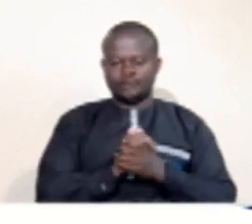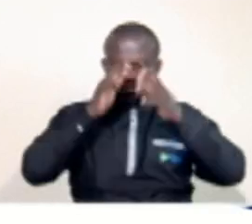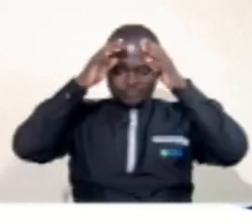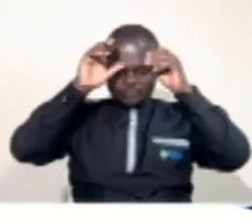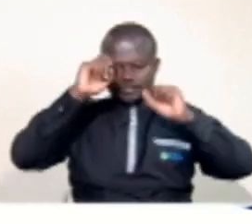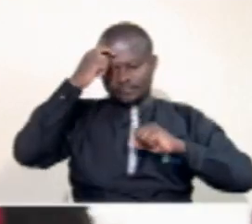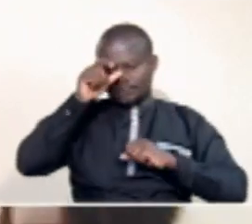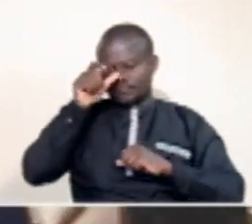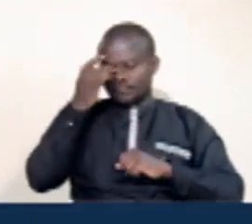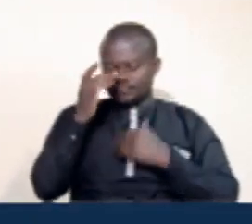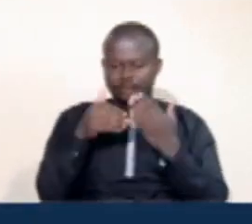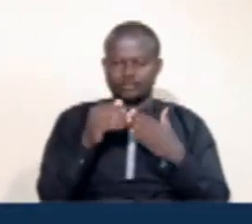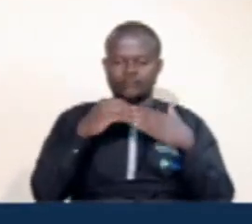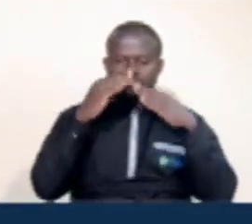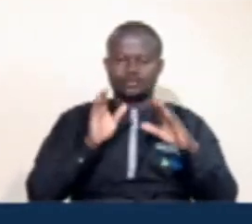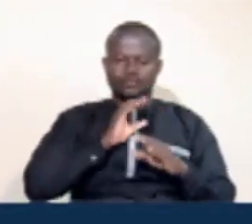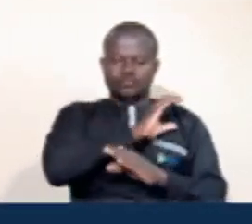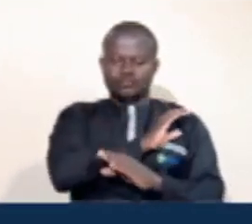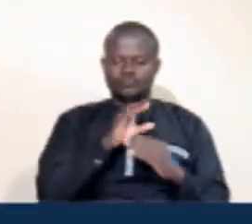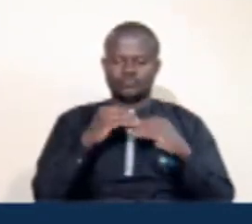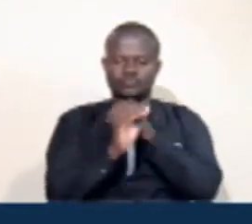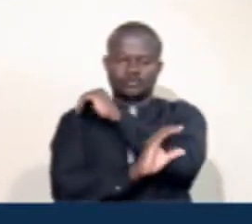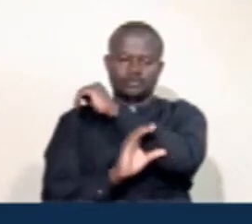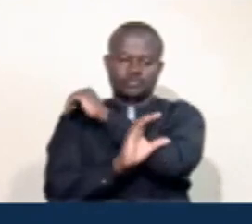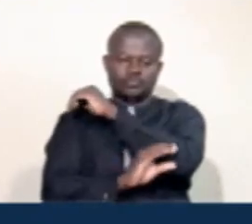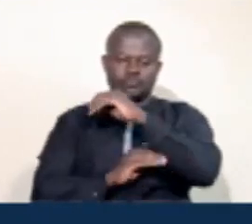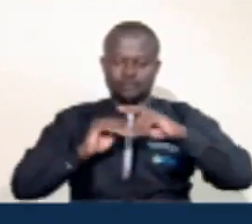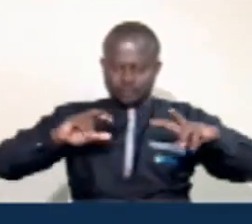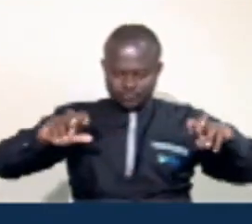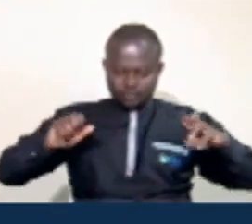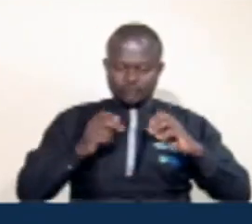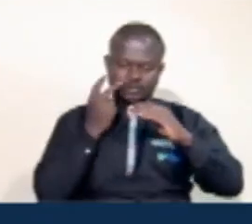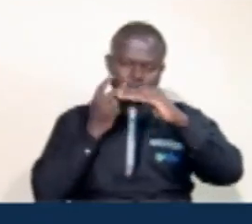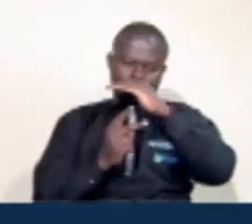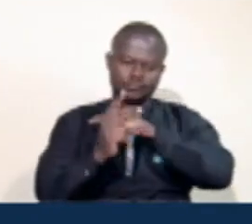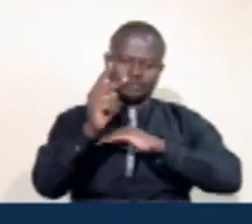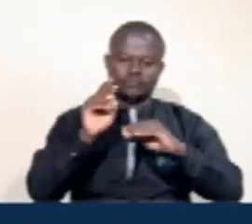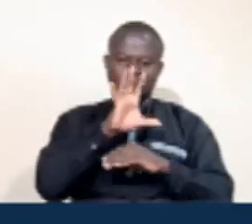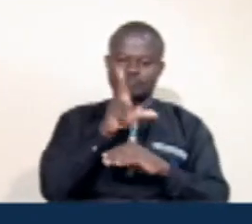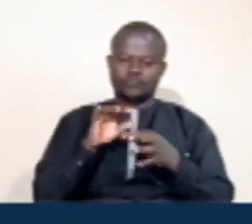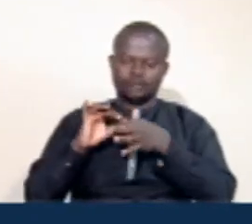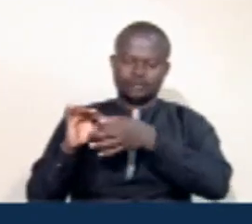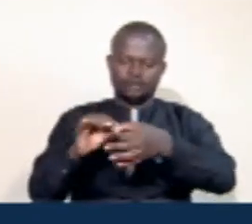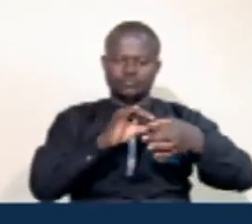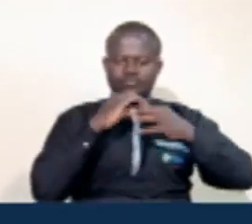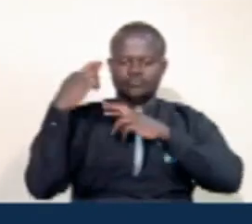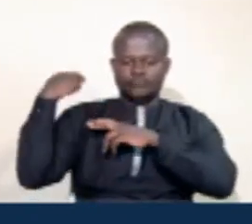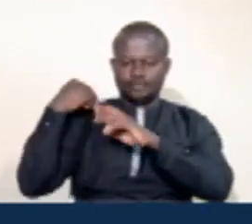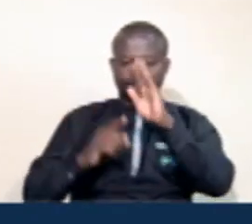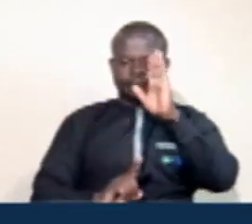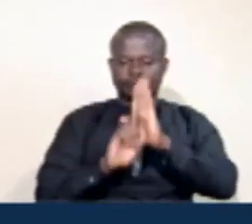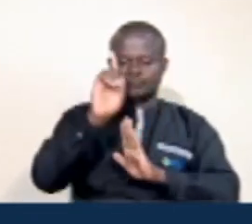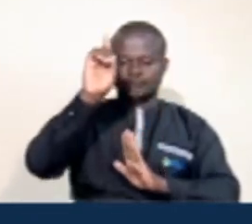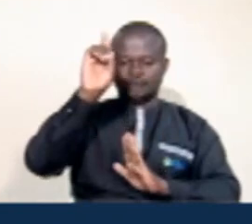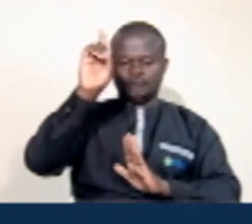Perezida wa Repubulika Paul Kagame unayoboye akanama k'abakuru b'ihugu kiga ku cyerekezo cy'urwego rw'umuryango wa Afurika yunze ubumwe rushinzwe iterambere